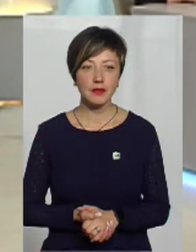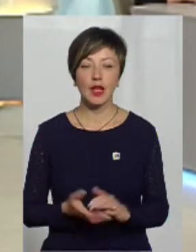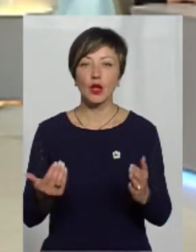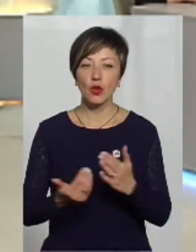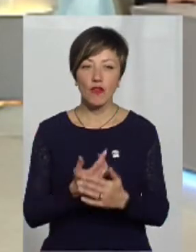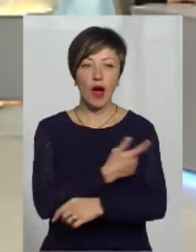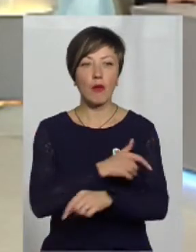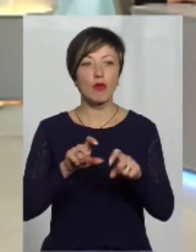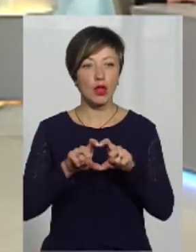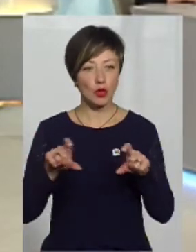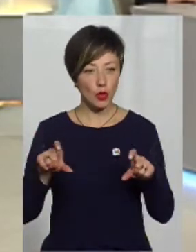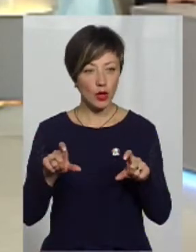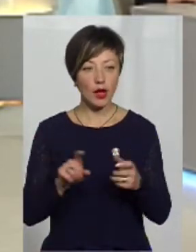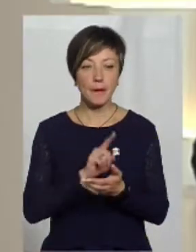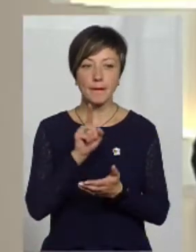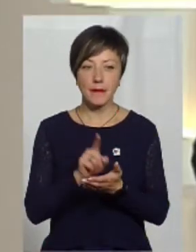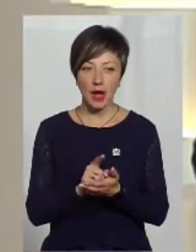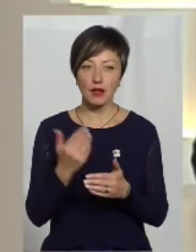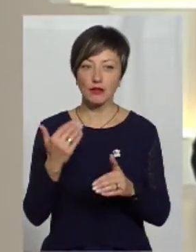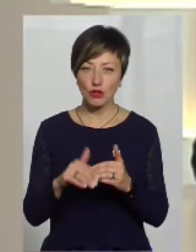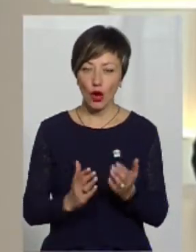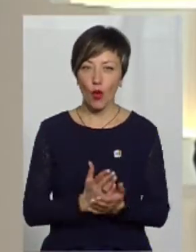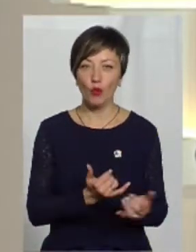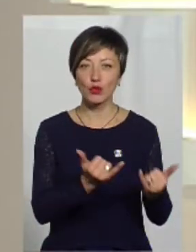Нова амбулаторія мала би вже